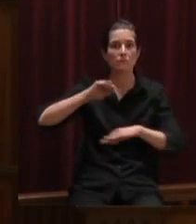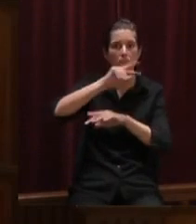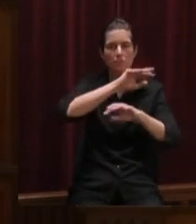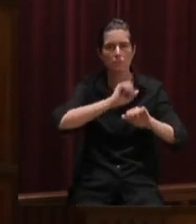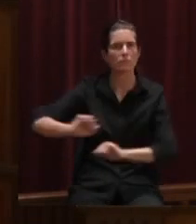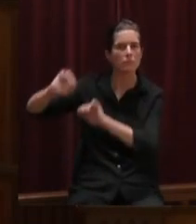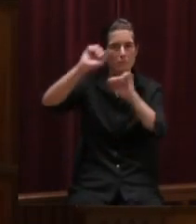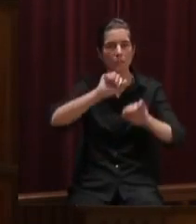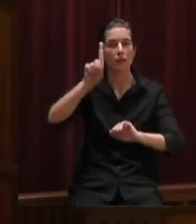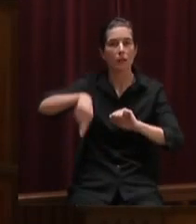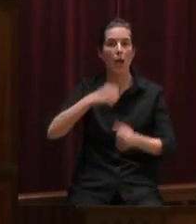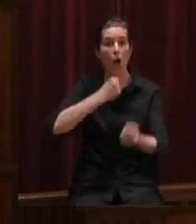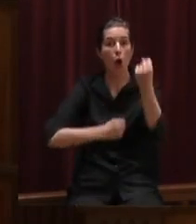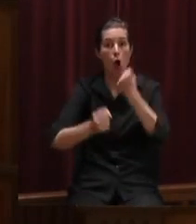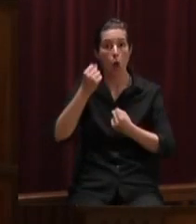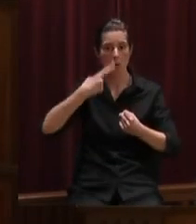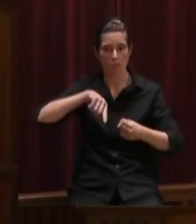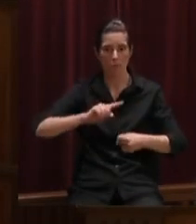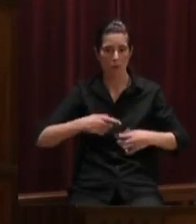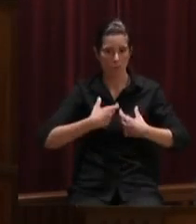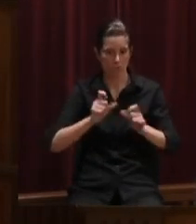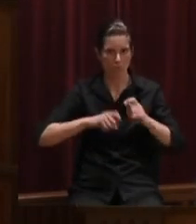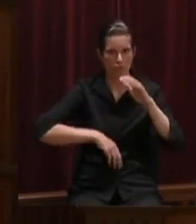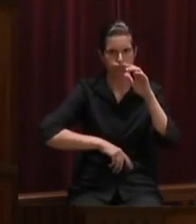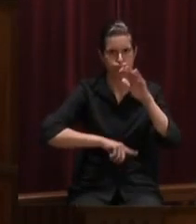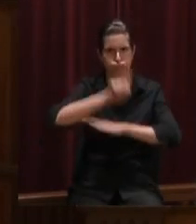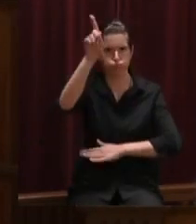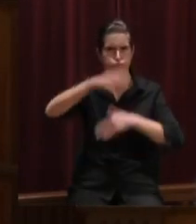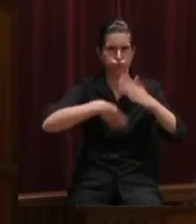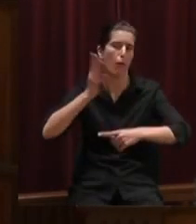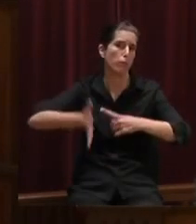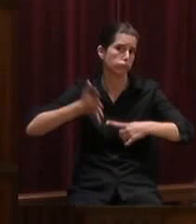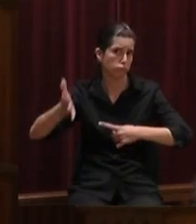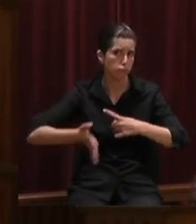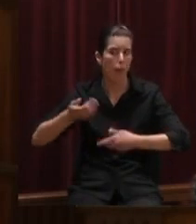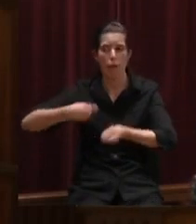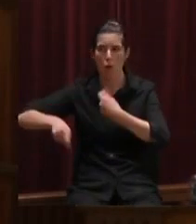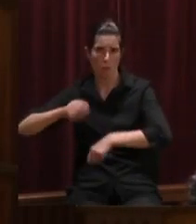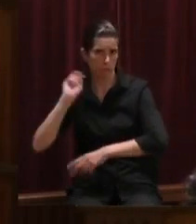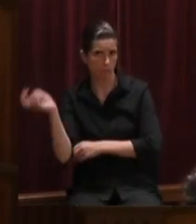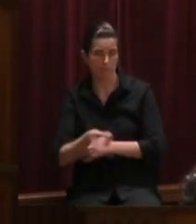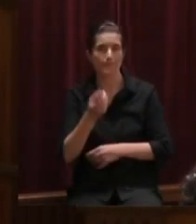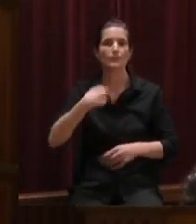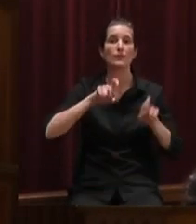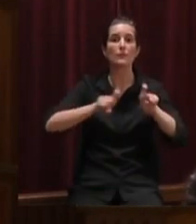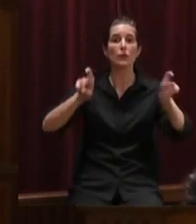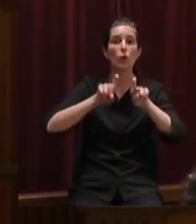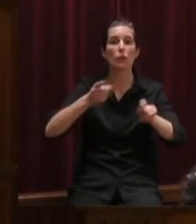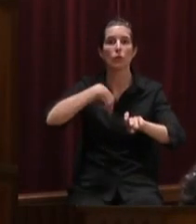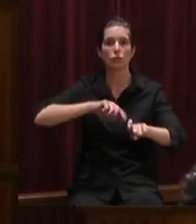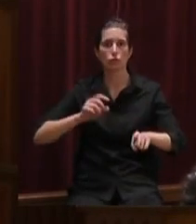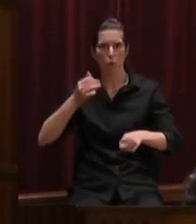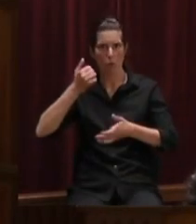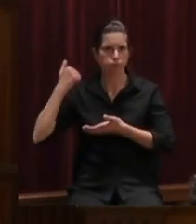modernització de la nostra economia i sectors claus com el turisme, la indústria o el comerç. Hem augmentat la inversió en educació, sanitat i